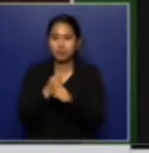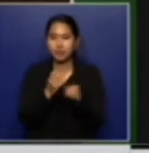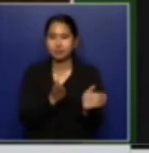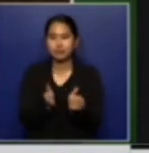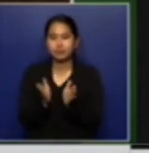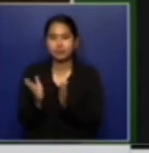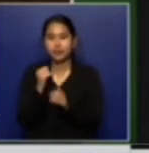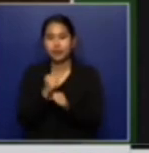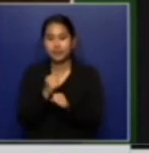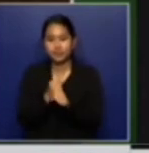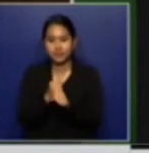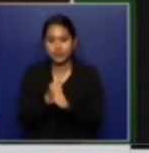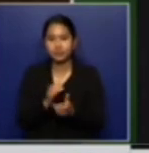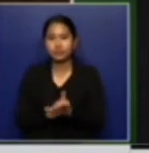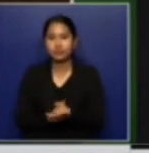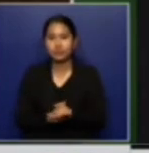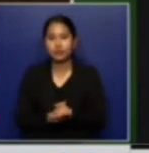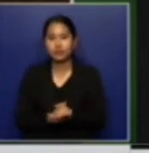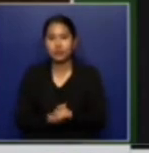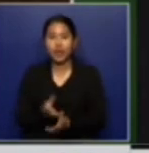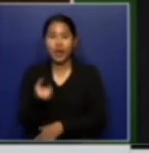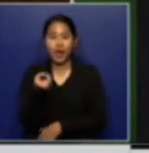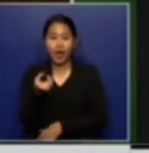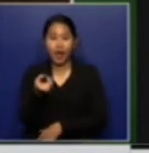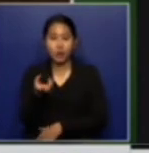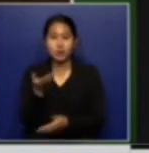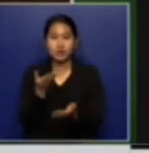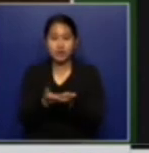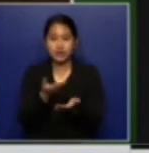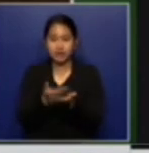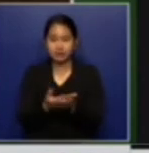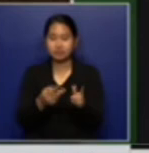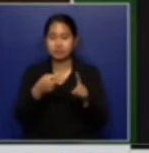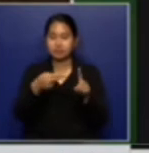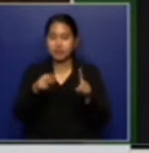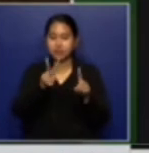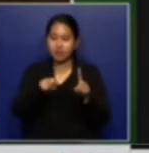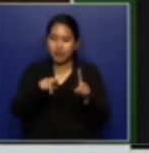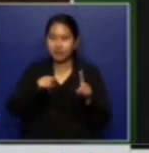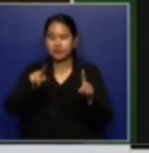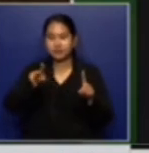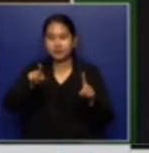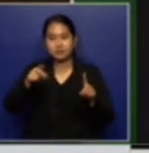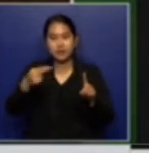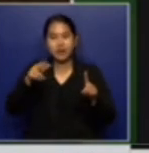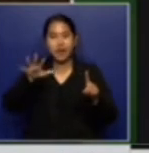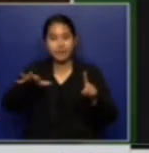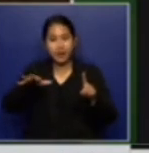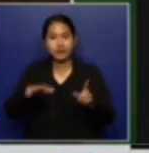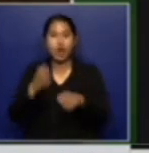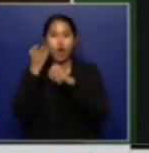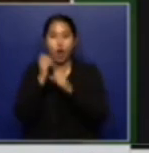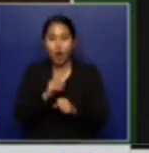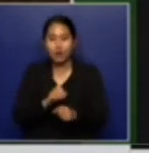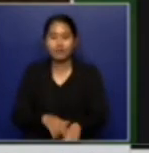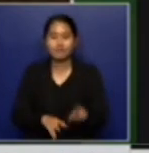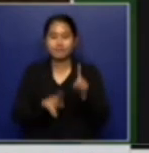ำให้ข้าวราคาไม่ต่ำกว่า 12,000 ถึง 15,000 อ้อยราคา